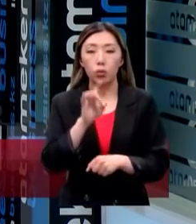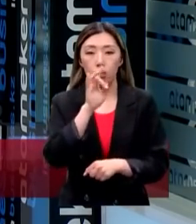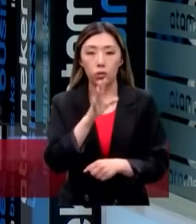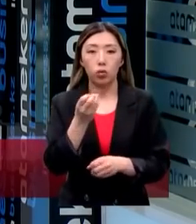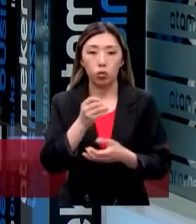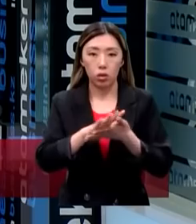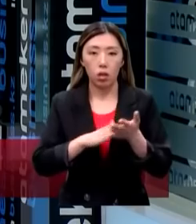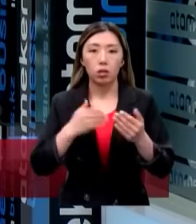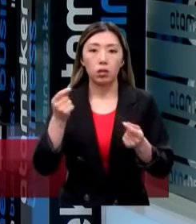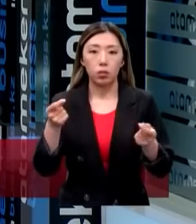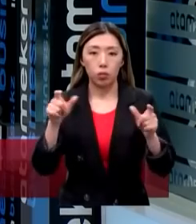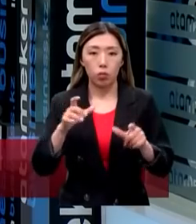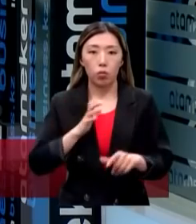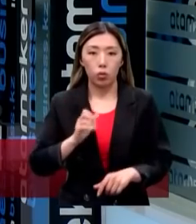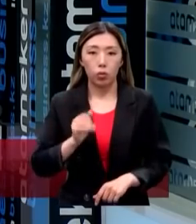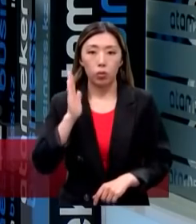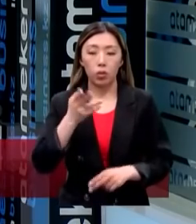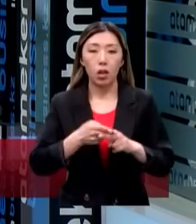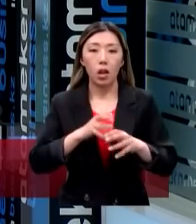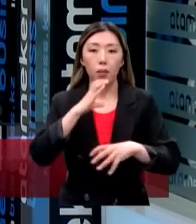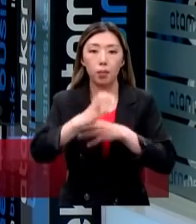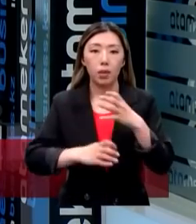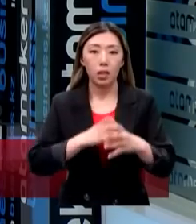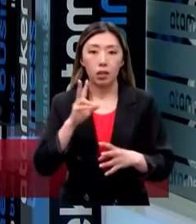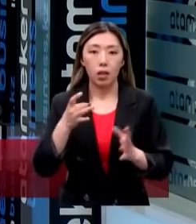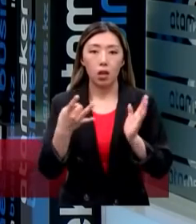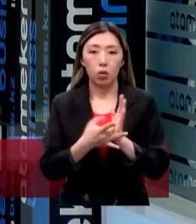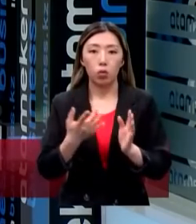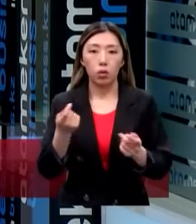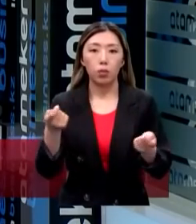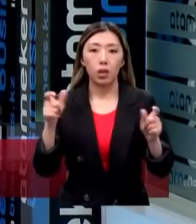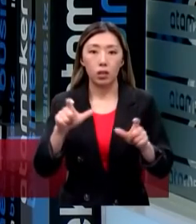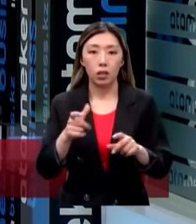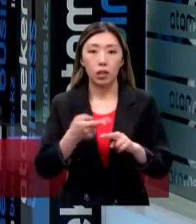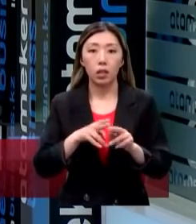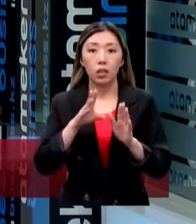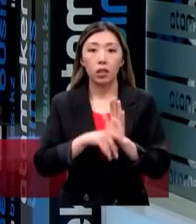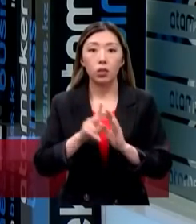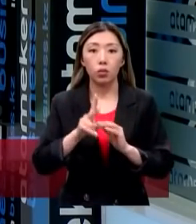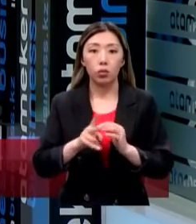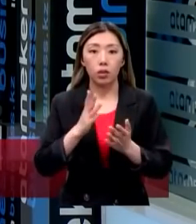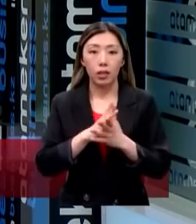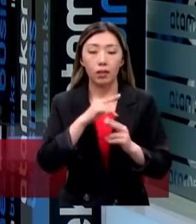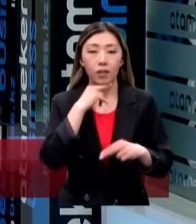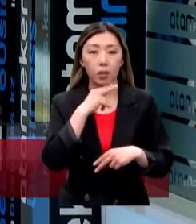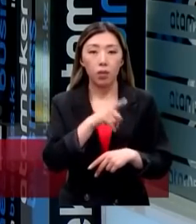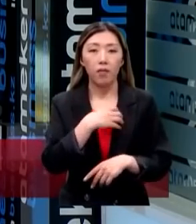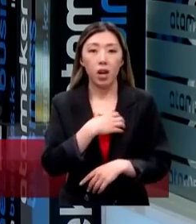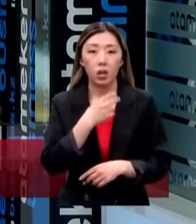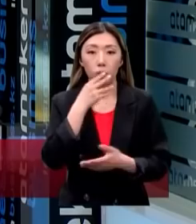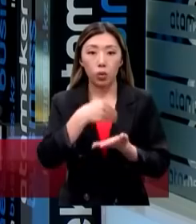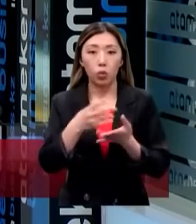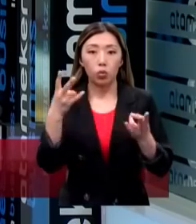удорожание продовольствия сейчас наблюдается во всем мире. В Казахстане негативная динамика распространилась даже на самые контролируемые социально значимые